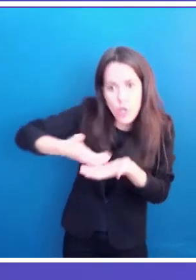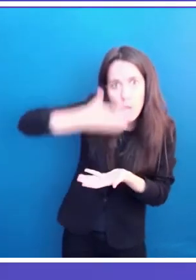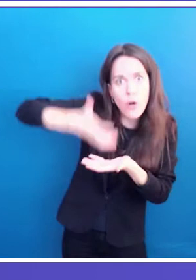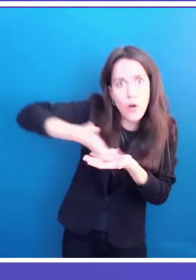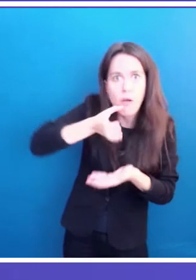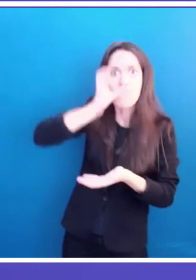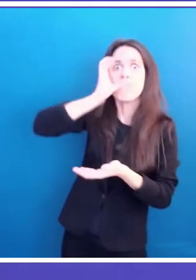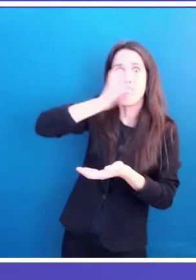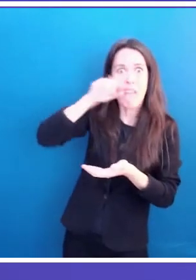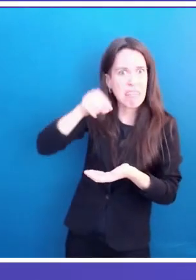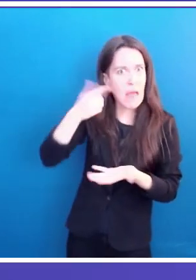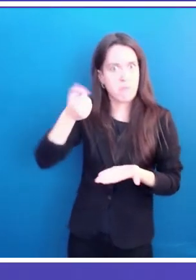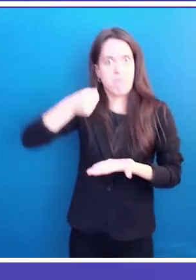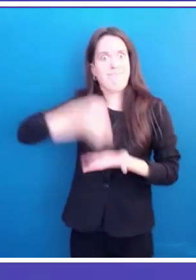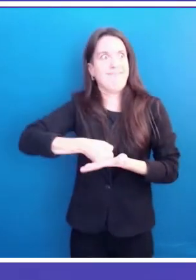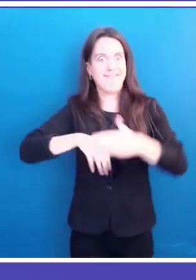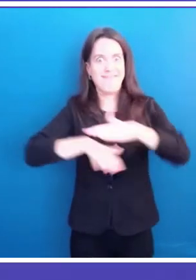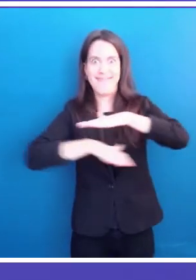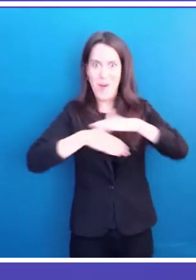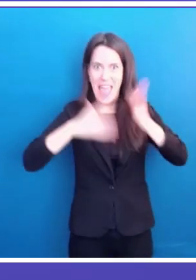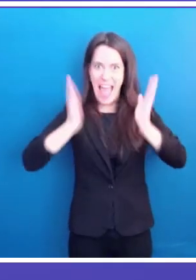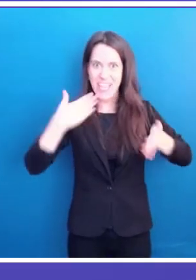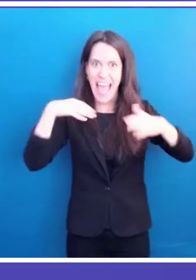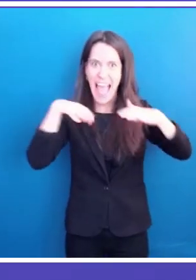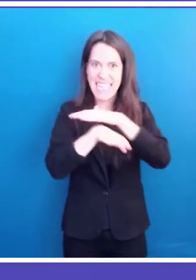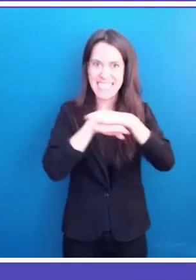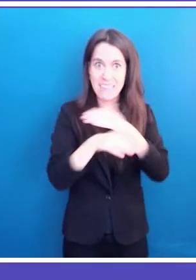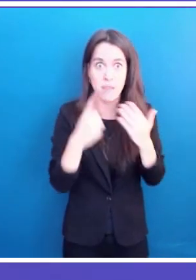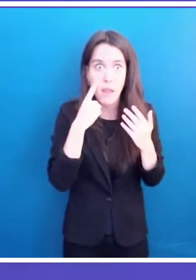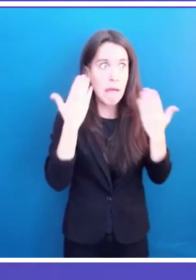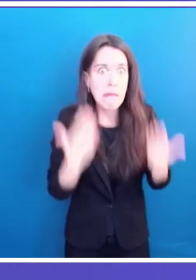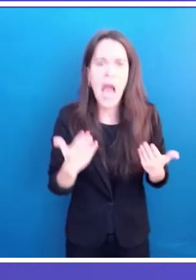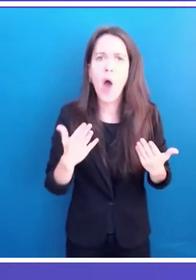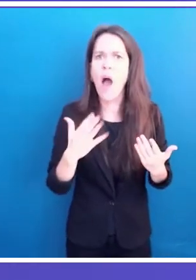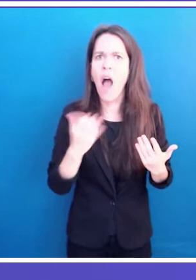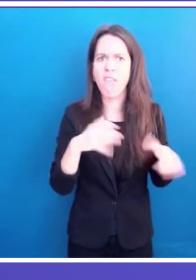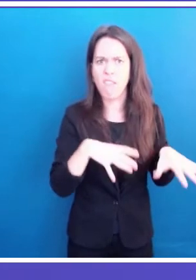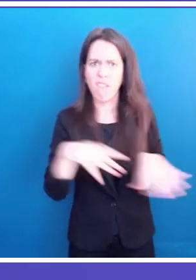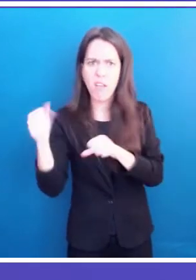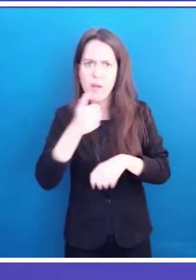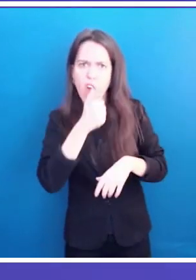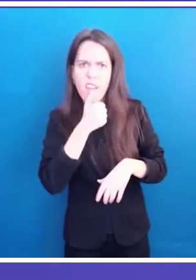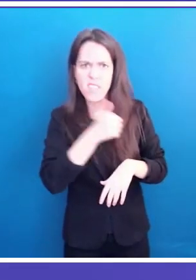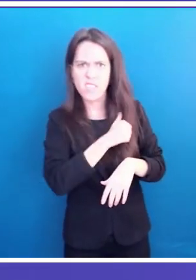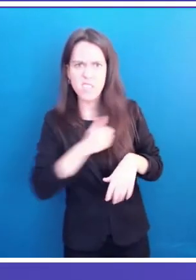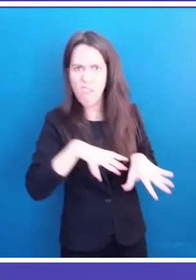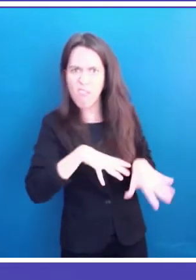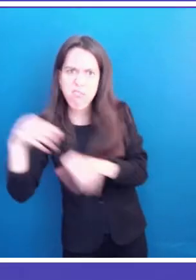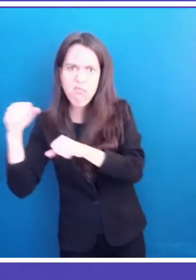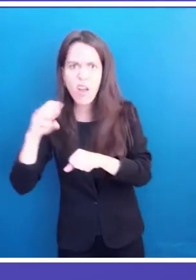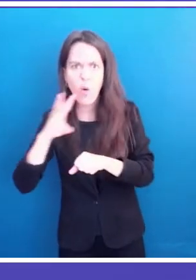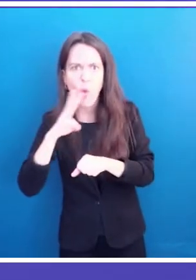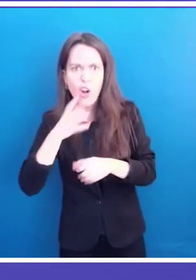كثير من الدول في السنوات الماضية قامت بالخصخصة، ولابد من مراجعة سياسات الخصخصة